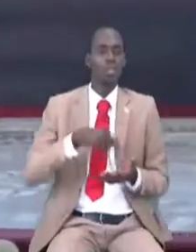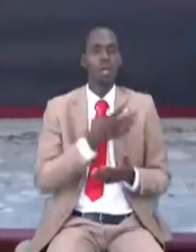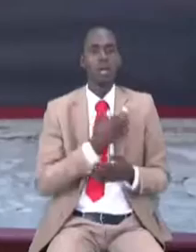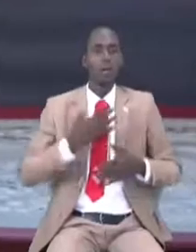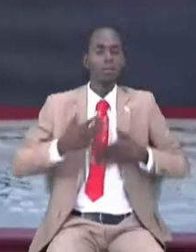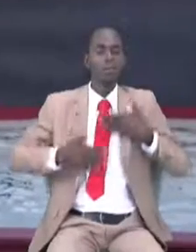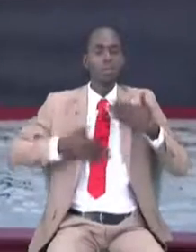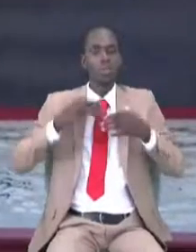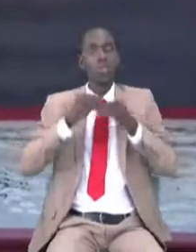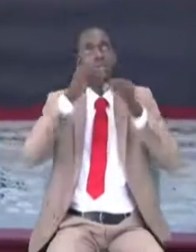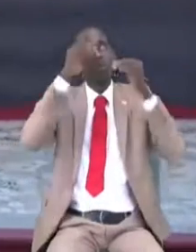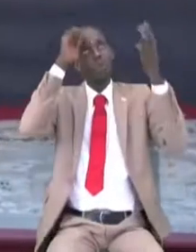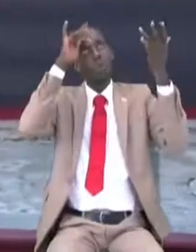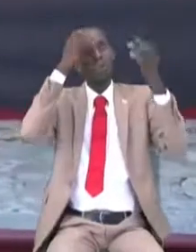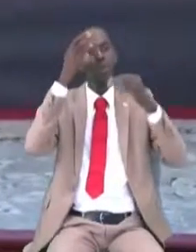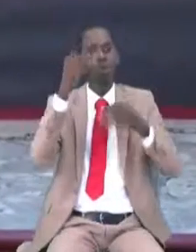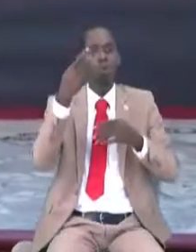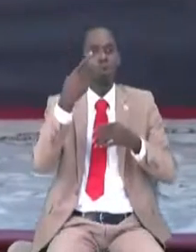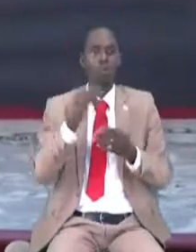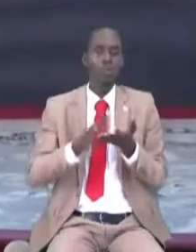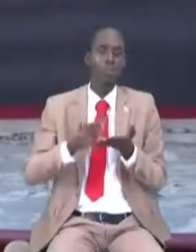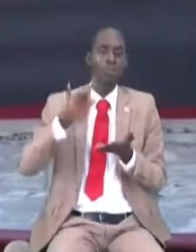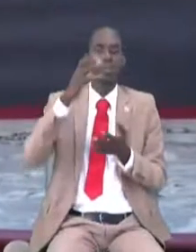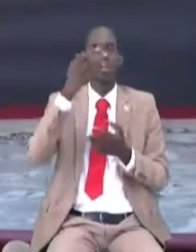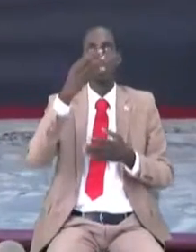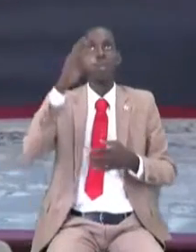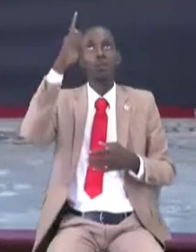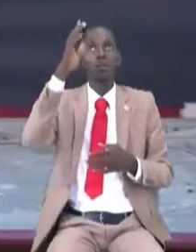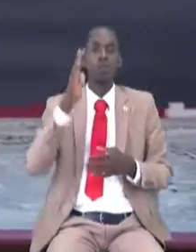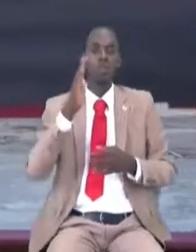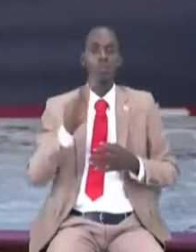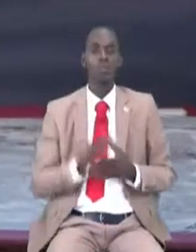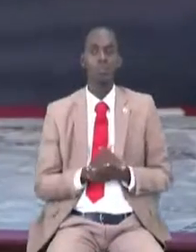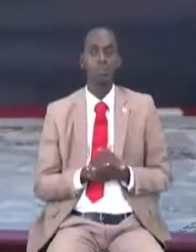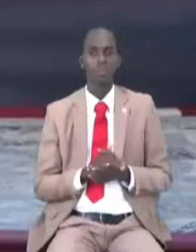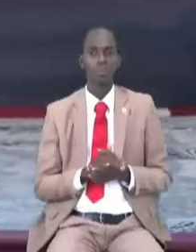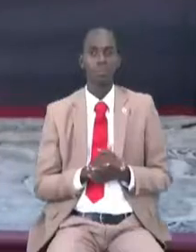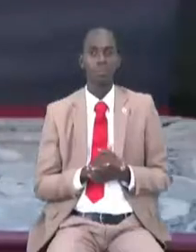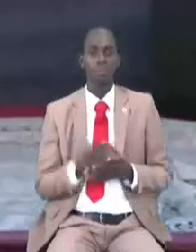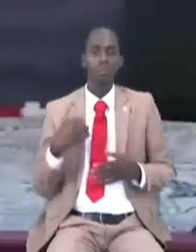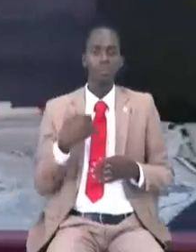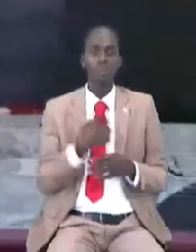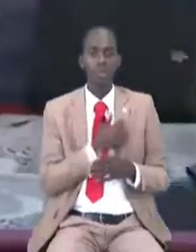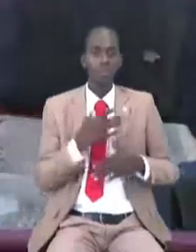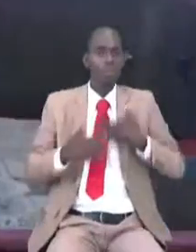de Dieu. Nous nous glorifions dans l'espérance de la gloire de Dieu.